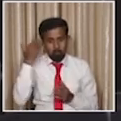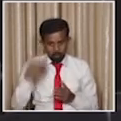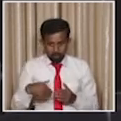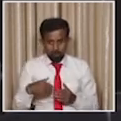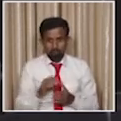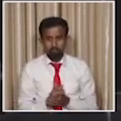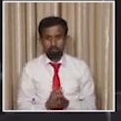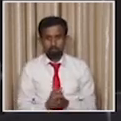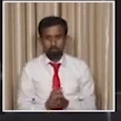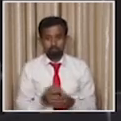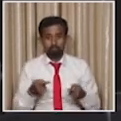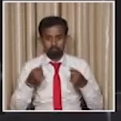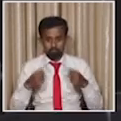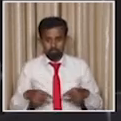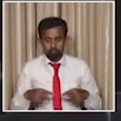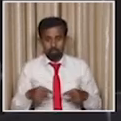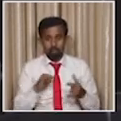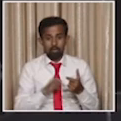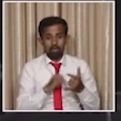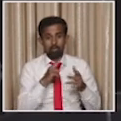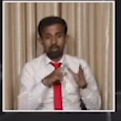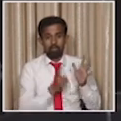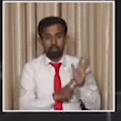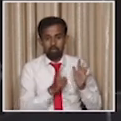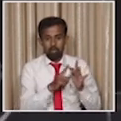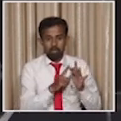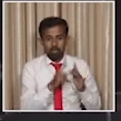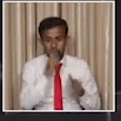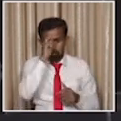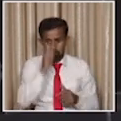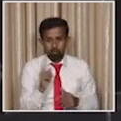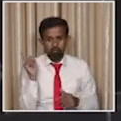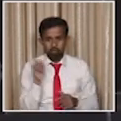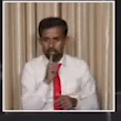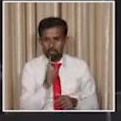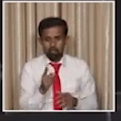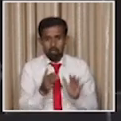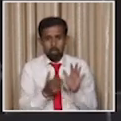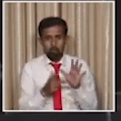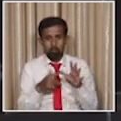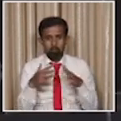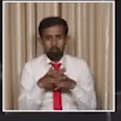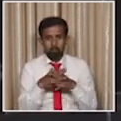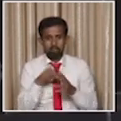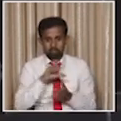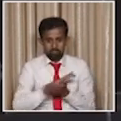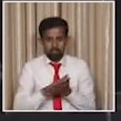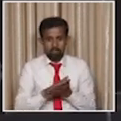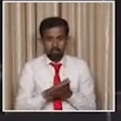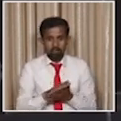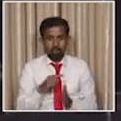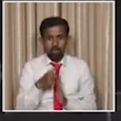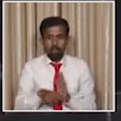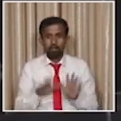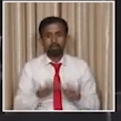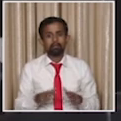කියලා. අනිත් එක තමයි අර සලේ මහත්මයා ඔය කියන දවසේ ඔය අසාඩ් මවුලානා මේ චැනල් 4 එකේ කියන දවසේ ලංකාවේ